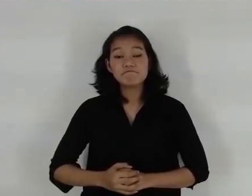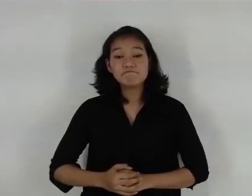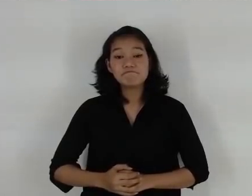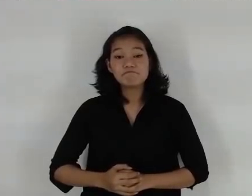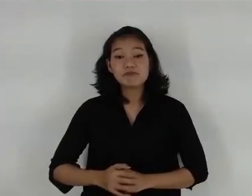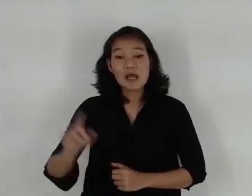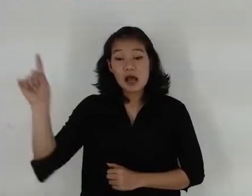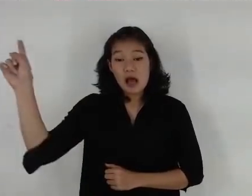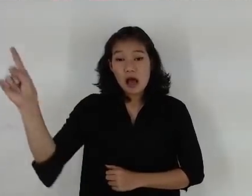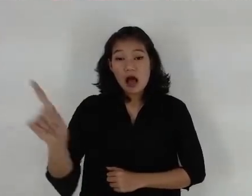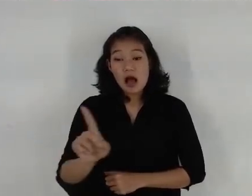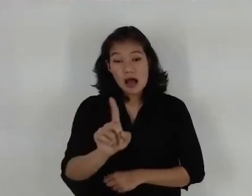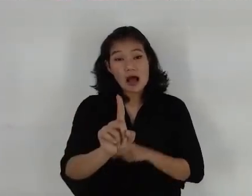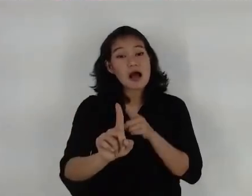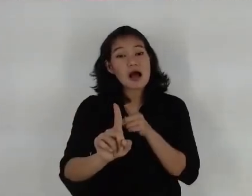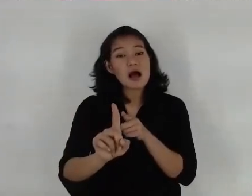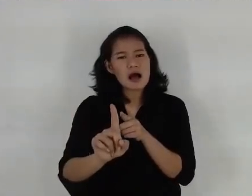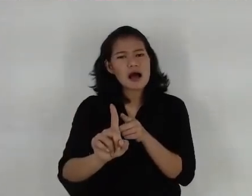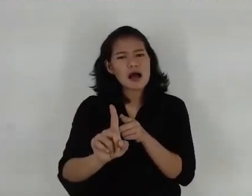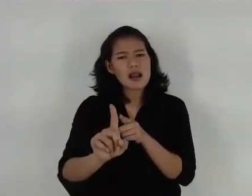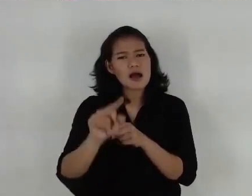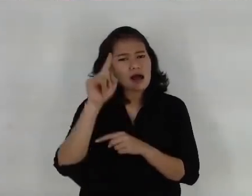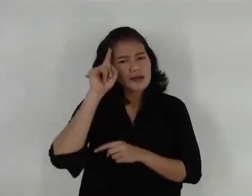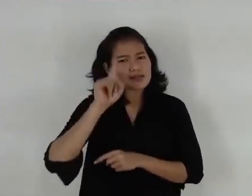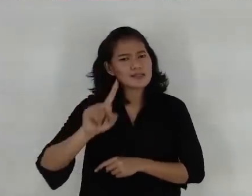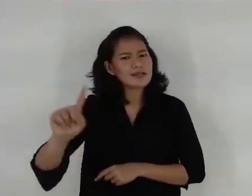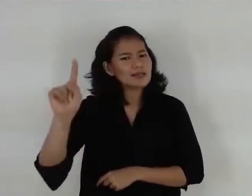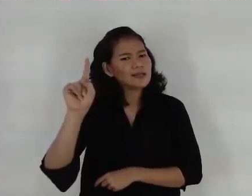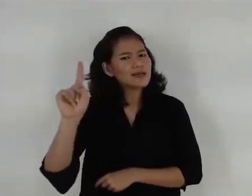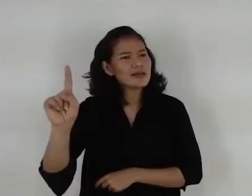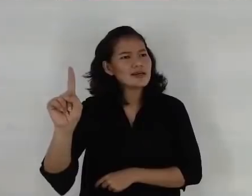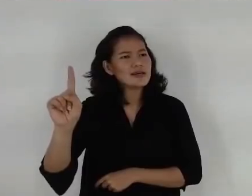Hyuk oh